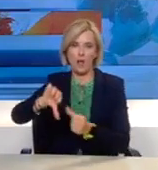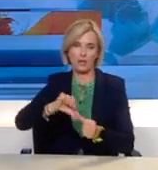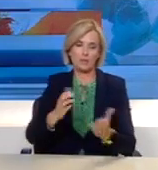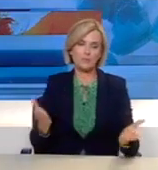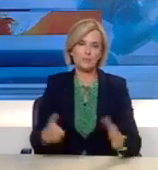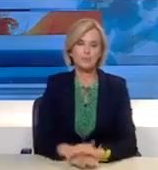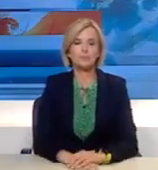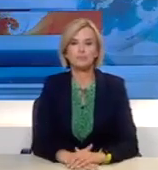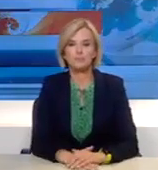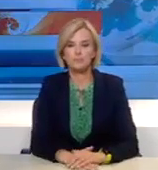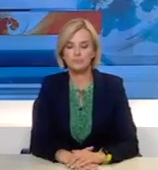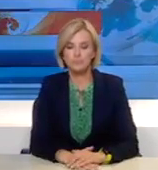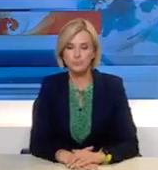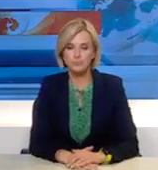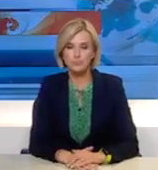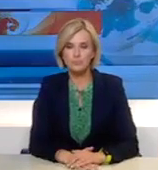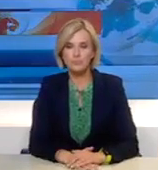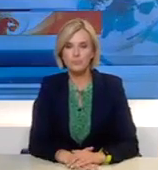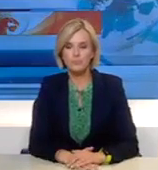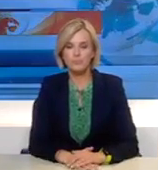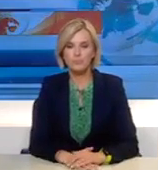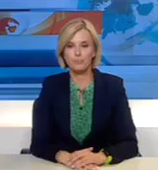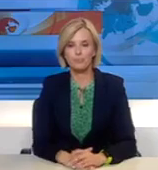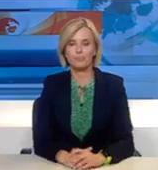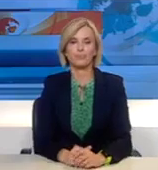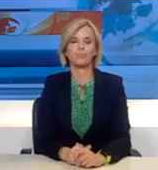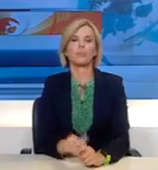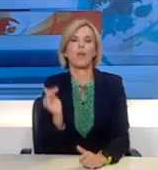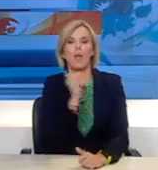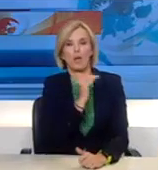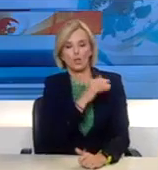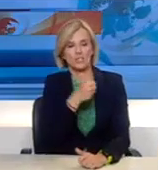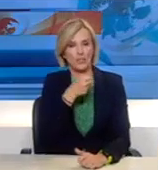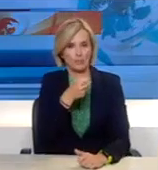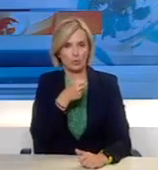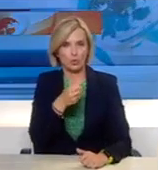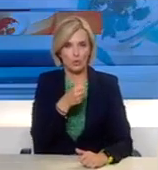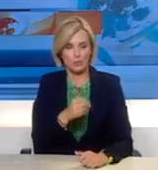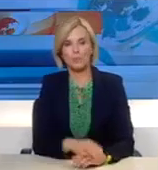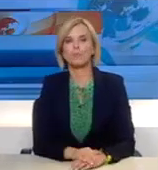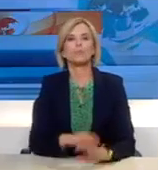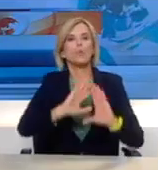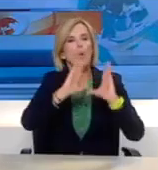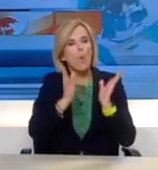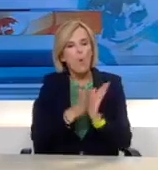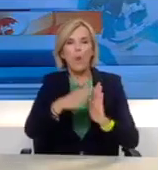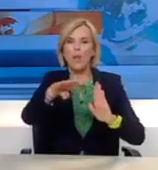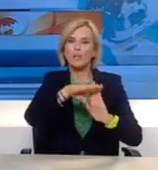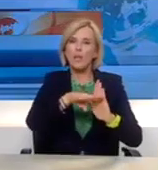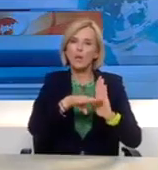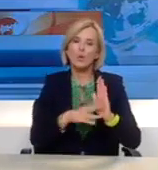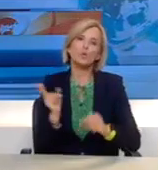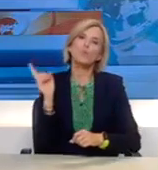Ευχαριστώ. Η κυρία Καψία από το Health Daily. Κύριε Χατζηγεωργίου και κύριε Χαρδαλιά, τα υγειονομικά πρωτόκολλα που ανακοινώθηκαν για τα